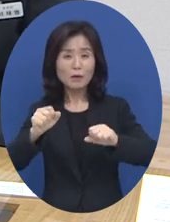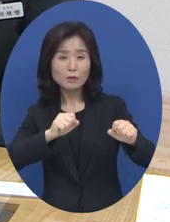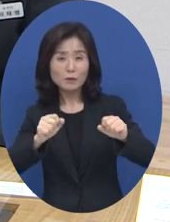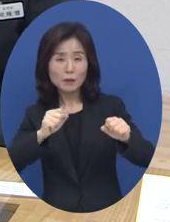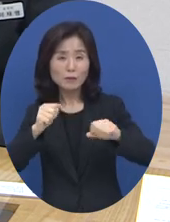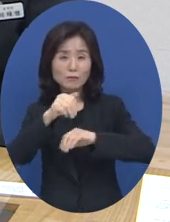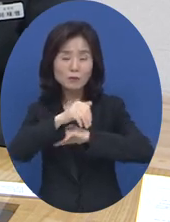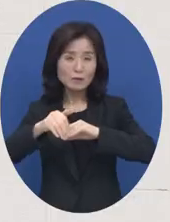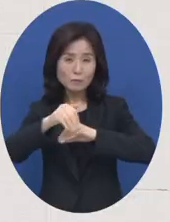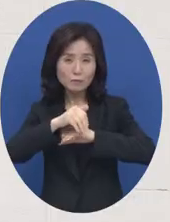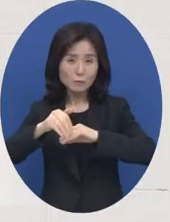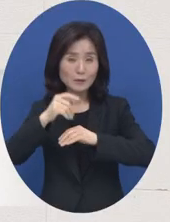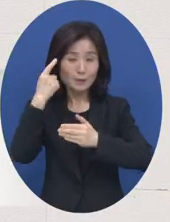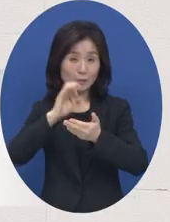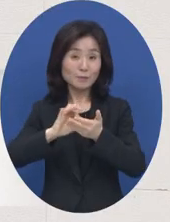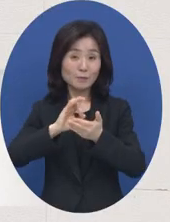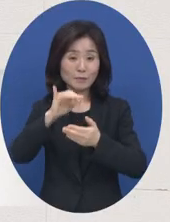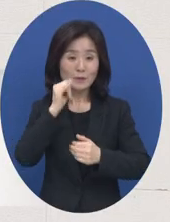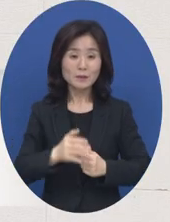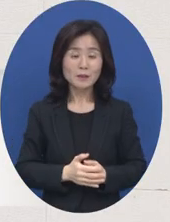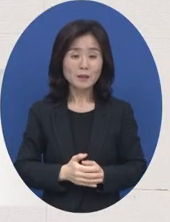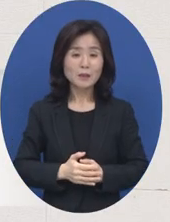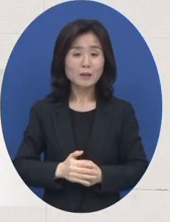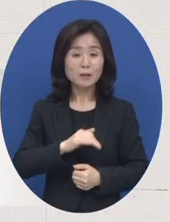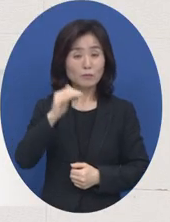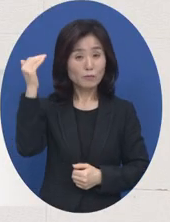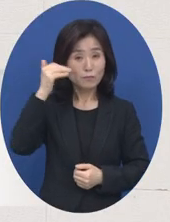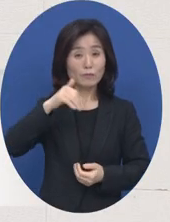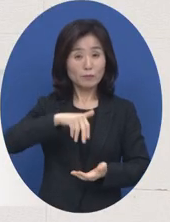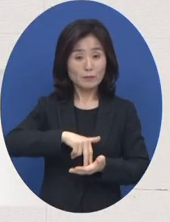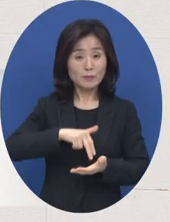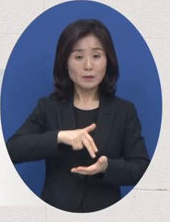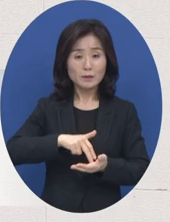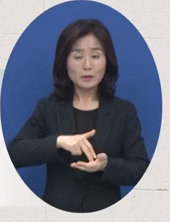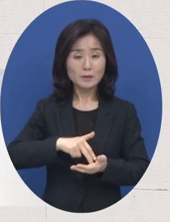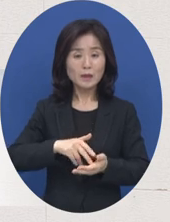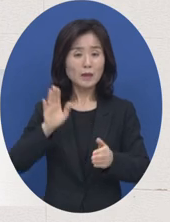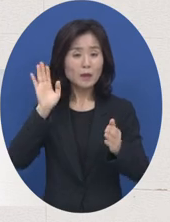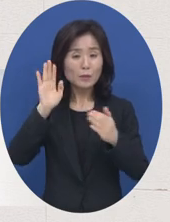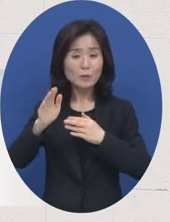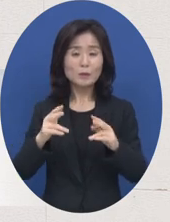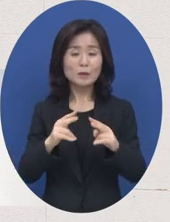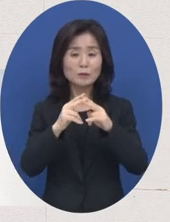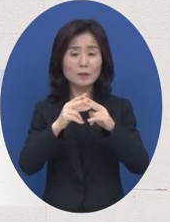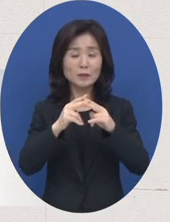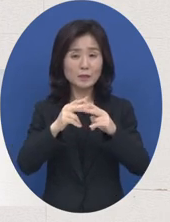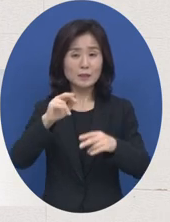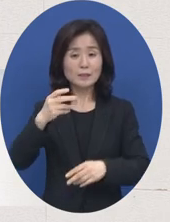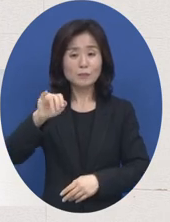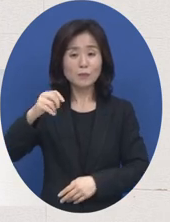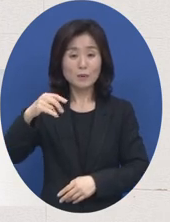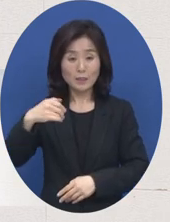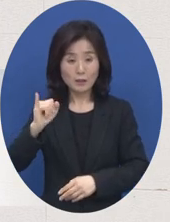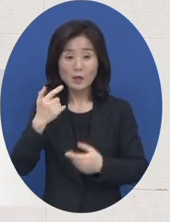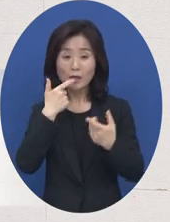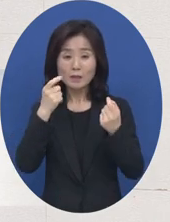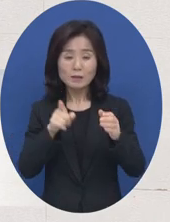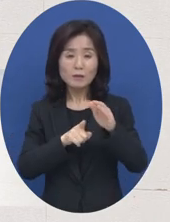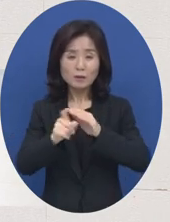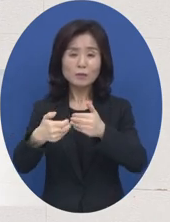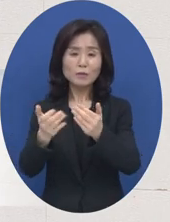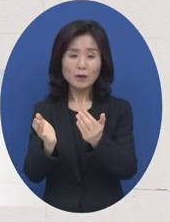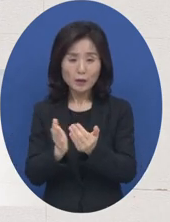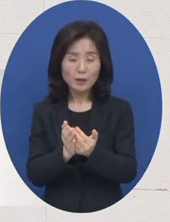챙겼습니다. 우리 입장에서는 앞으로도 특히 반도체 디스플레이 같은 첨단 분야의 이제 소재 부품